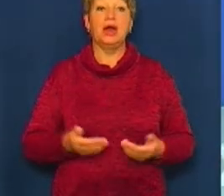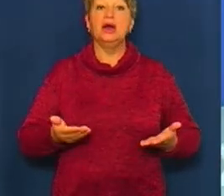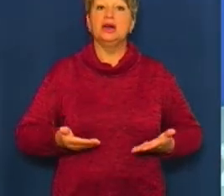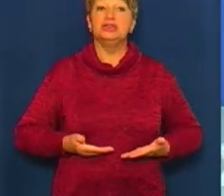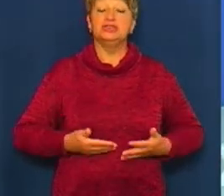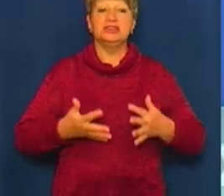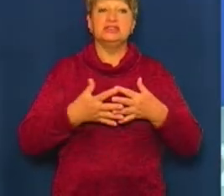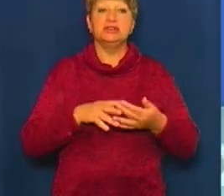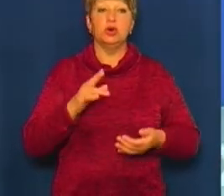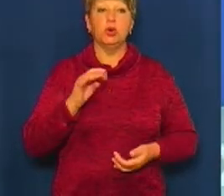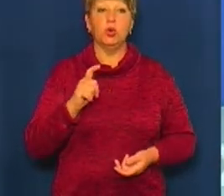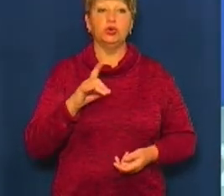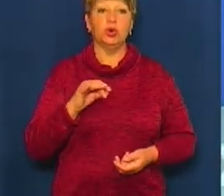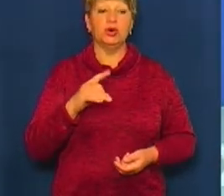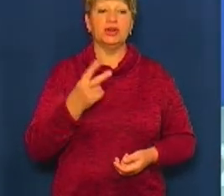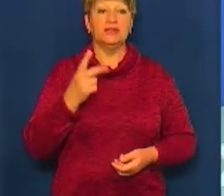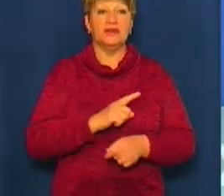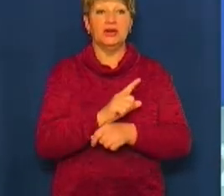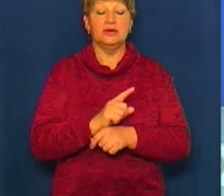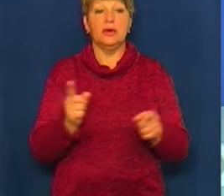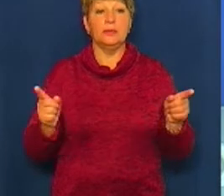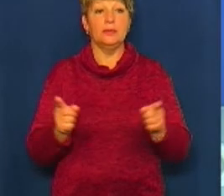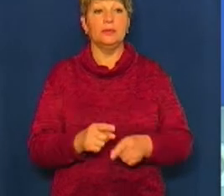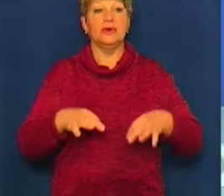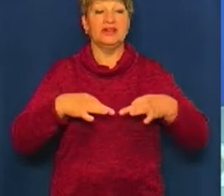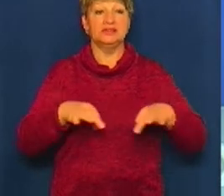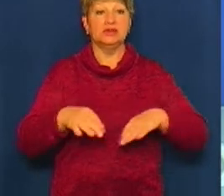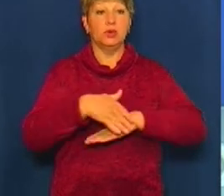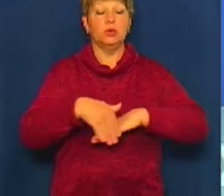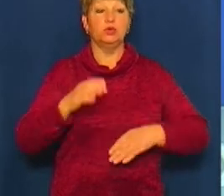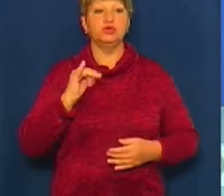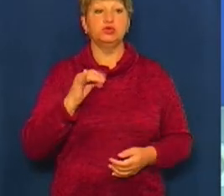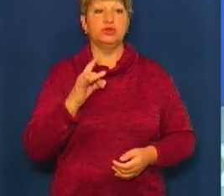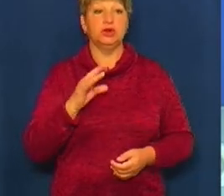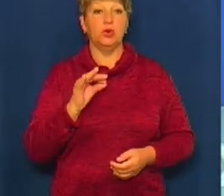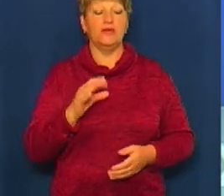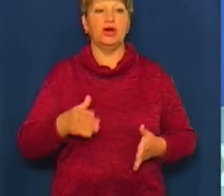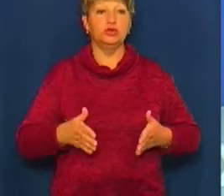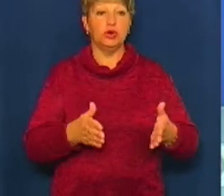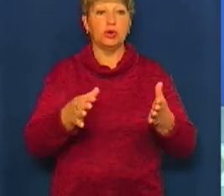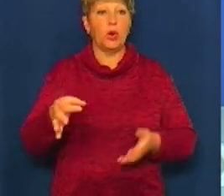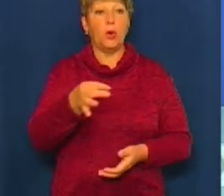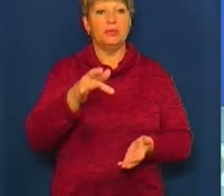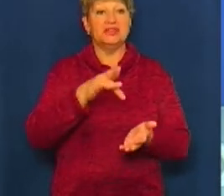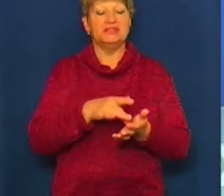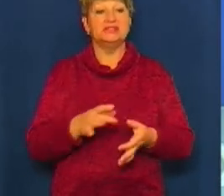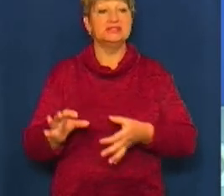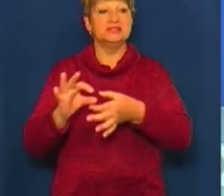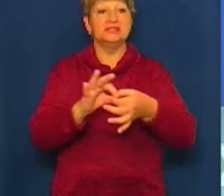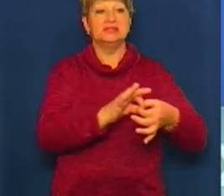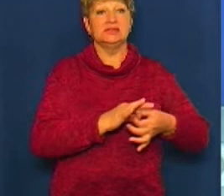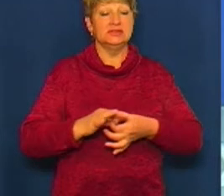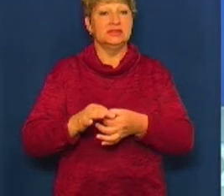Жителі села Хутори сьогодні на 2 години обмежували рух транспорту по вулиці Сурікова. Дорога сполучає обласний центр з прилеглими селами